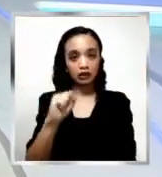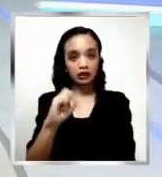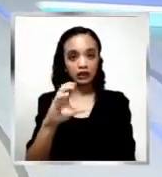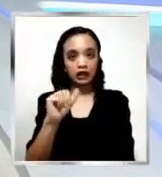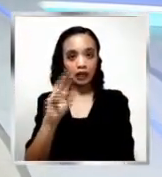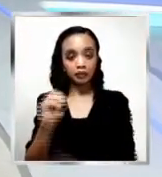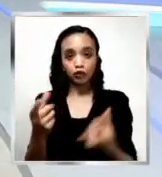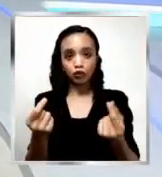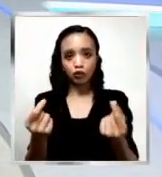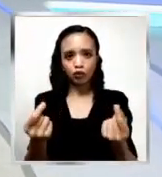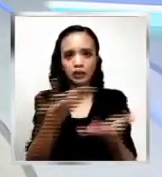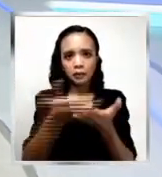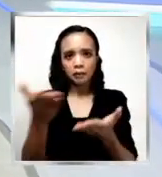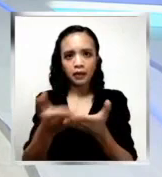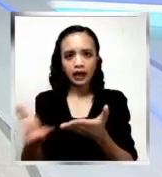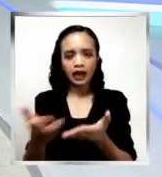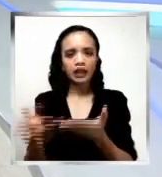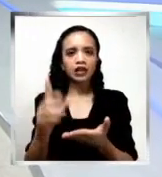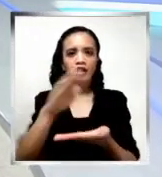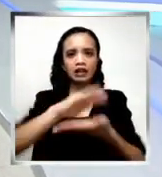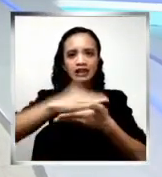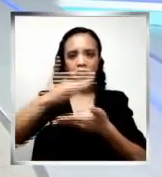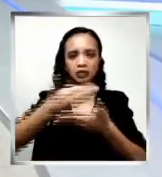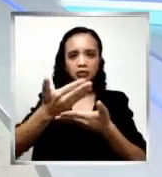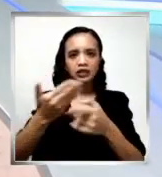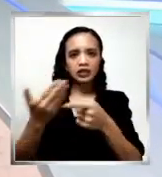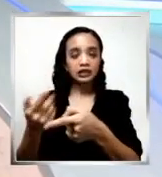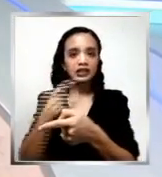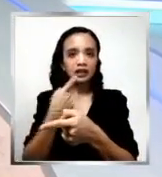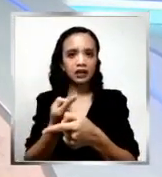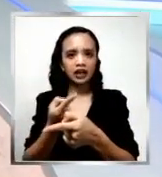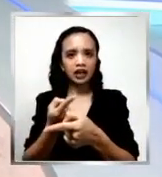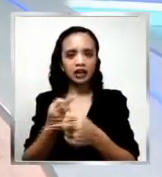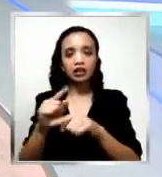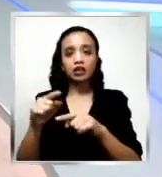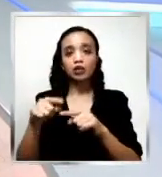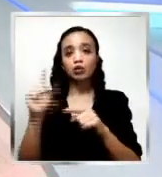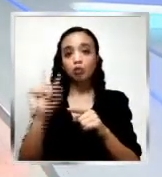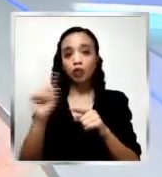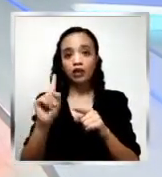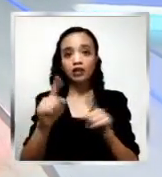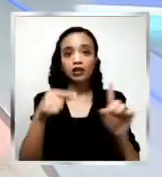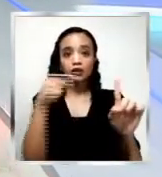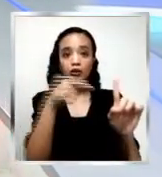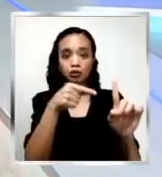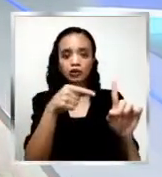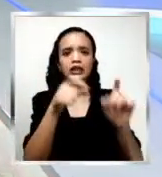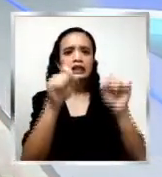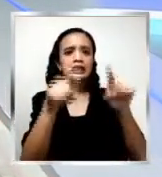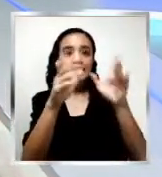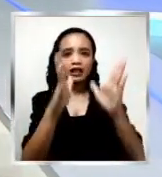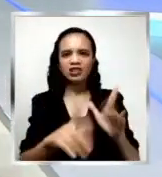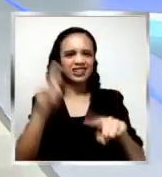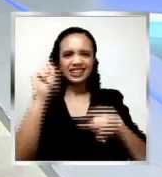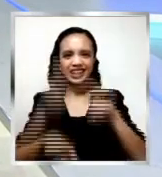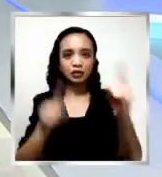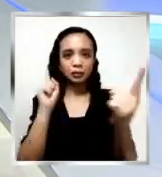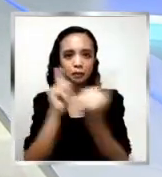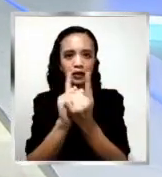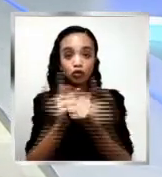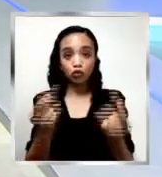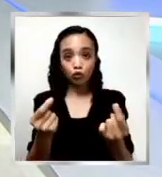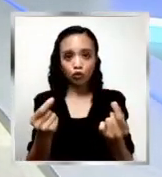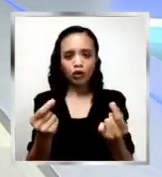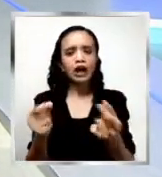manong laptop. Hindi raw kayang makipagkita o mag-meet up ika nga yung online seller. Kaya pumayag siya na ipa-deliver na lang yung